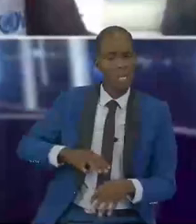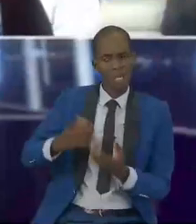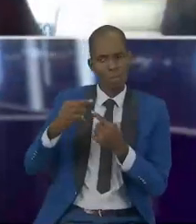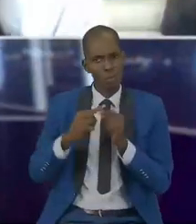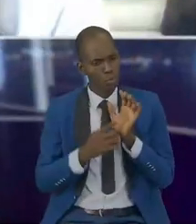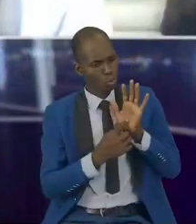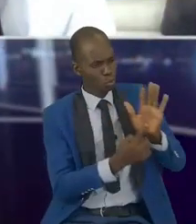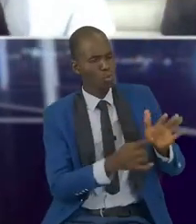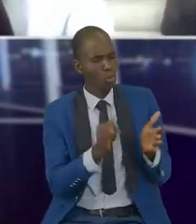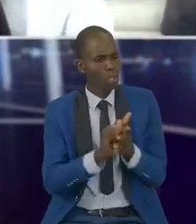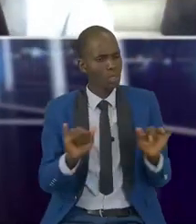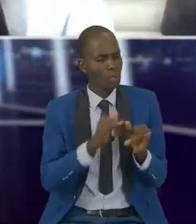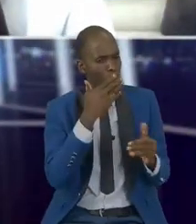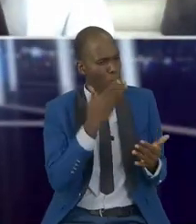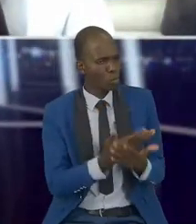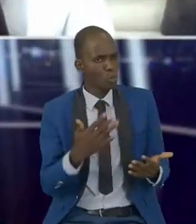il m'a donné